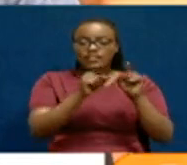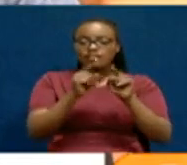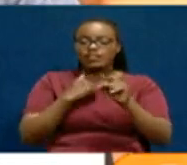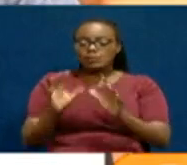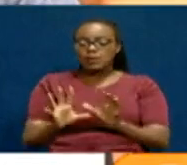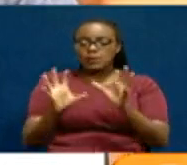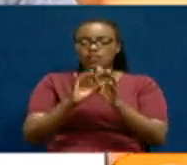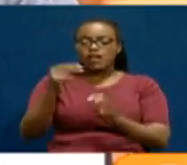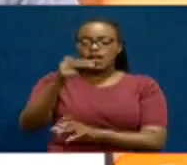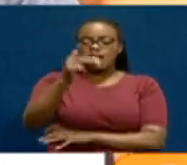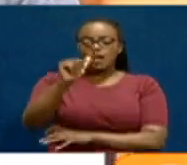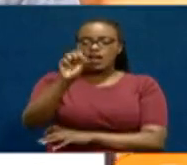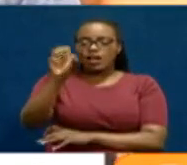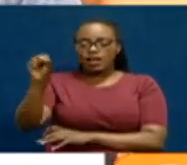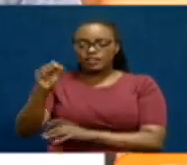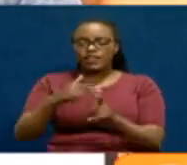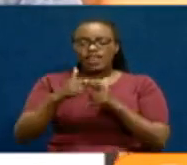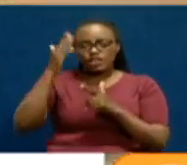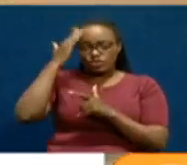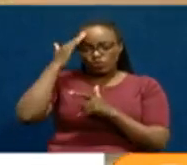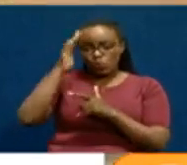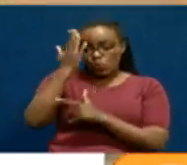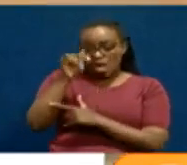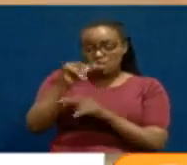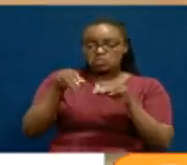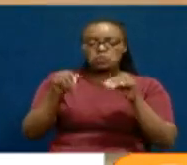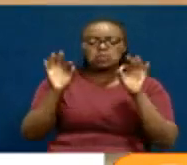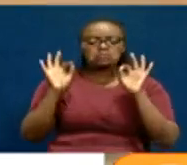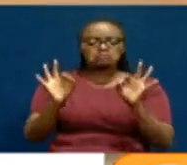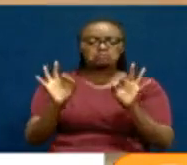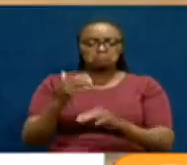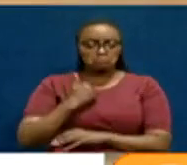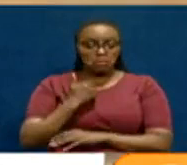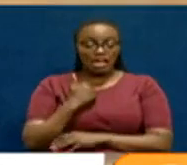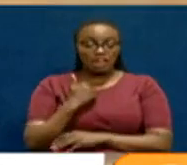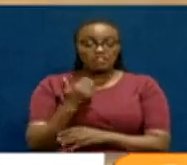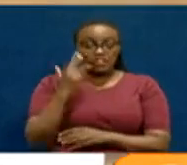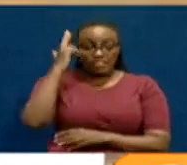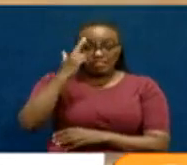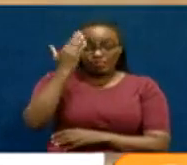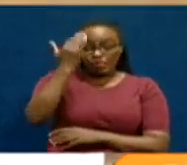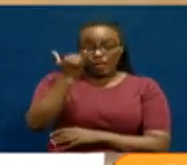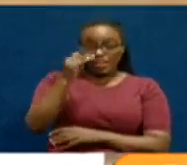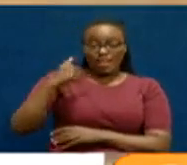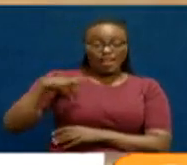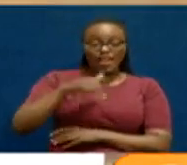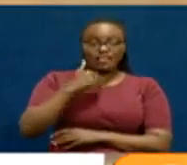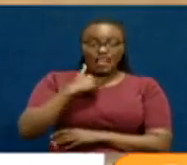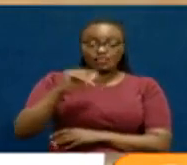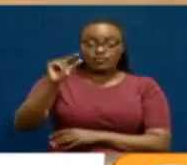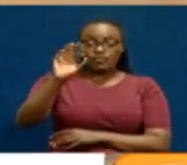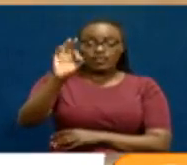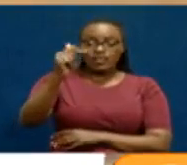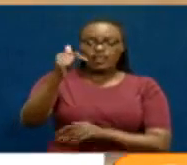hapa juu ambao ni Hass inajulikana kwa quality. Okay? So na ndio inabidi tukigraft Hass